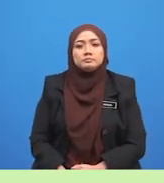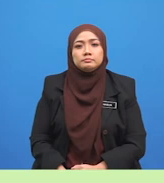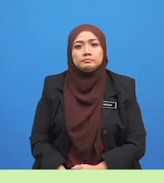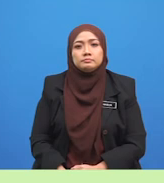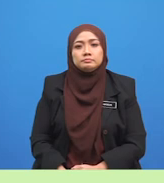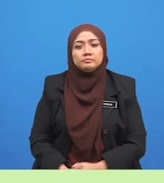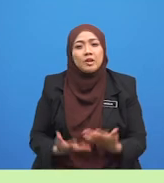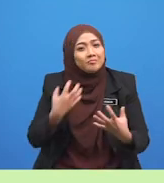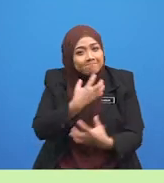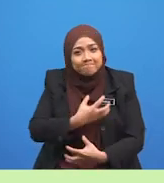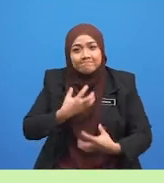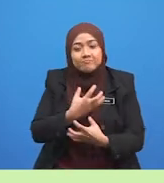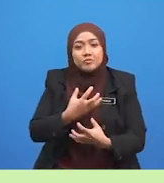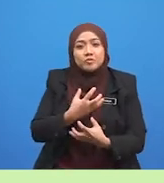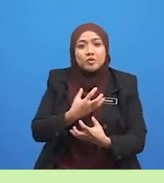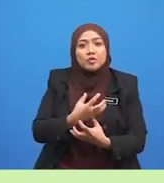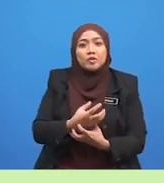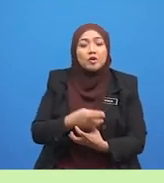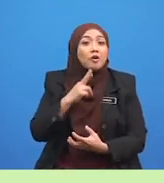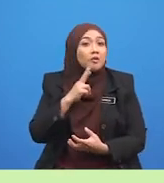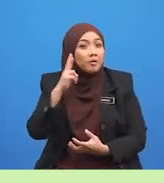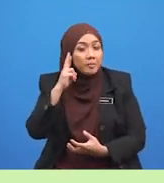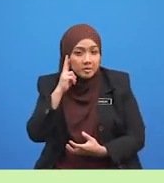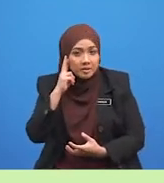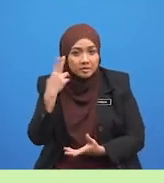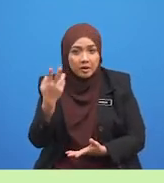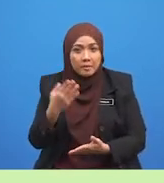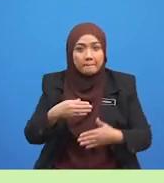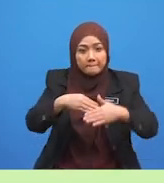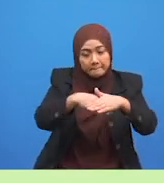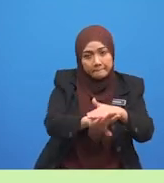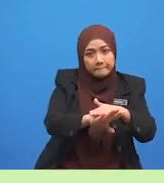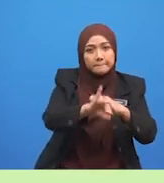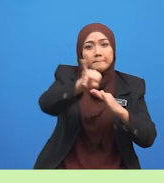Gambaran keseronokan sekumpulan remaja meredah jeram.